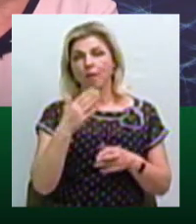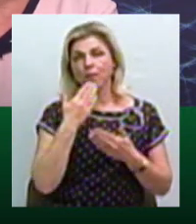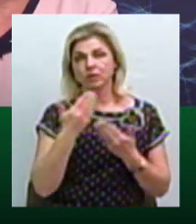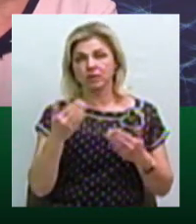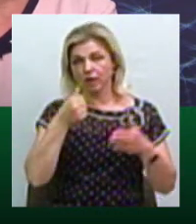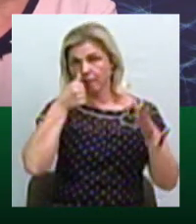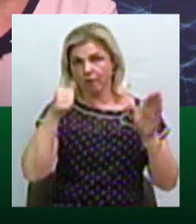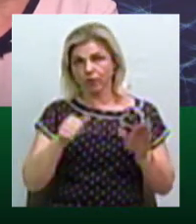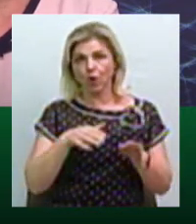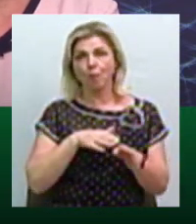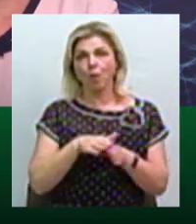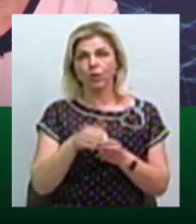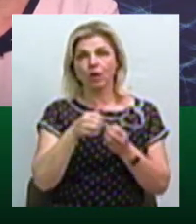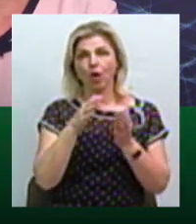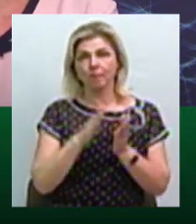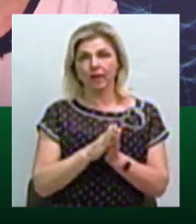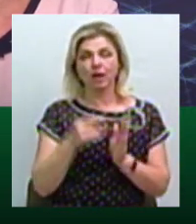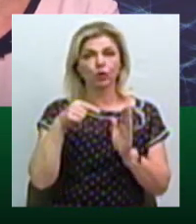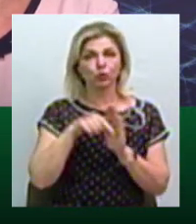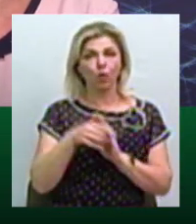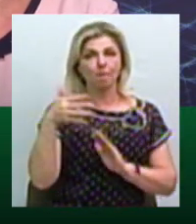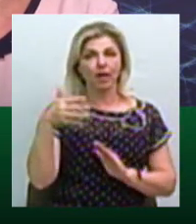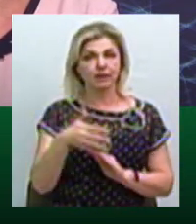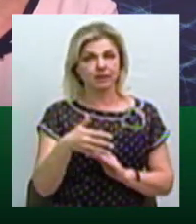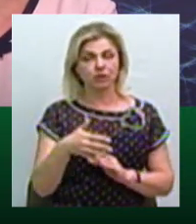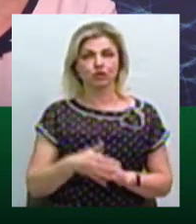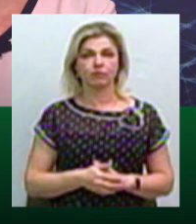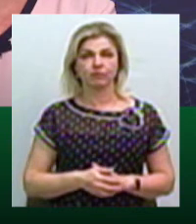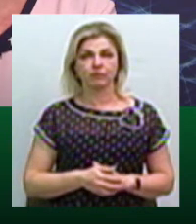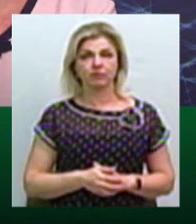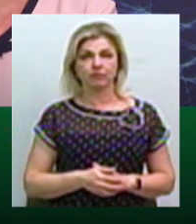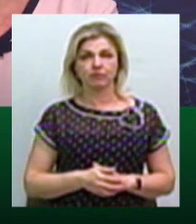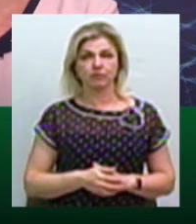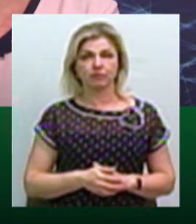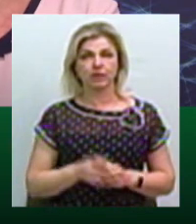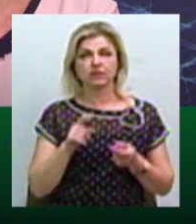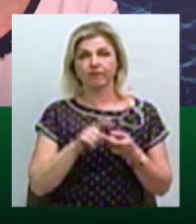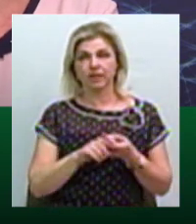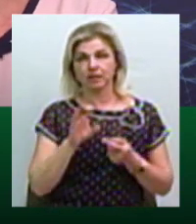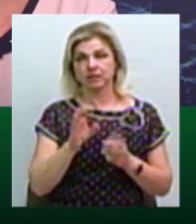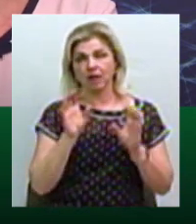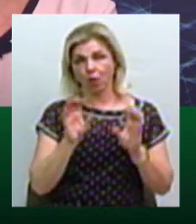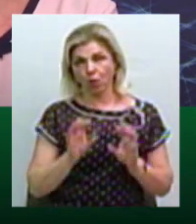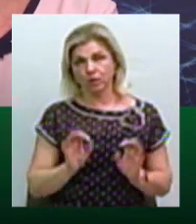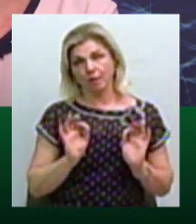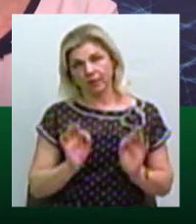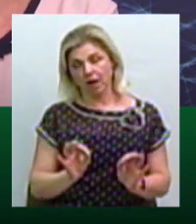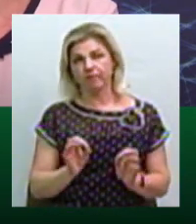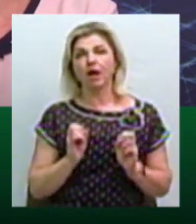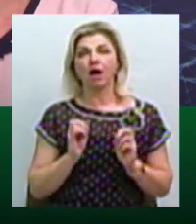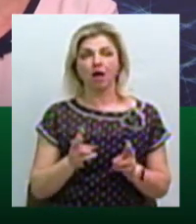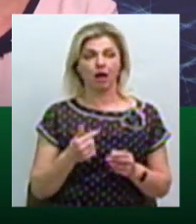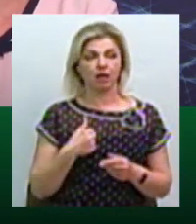полном обсязе, то есть 5000. Это... в связи с законом. Это правда или нет? Я как я